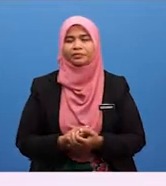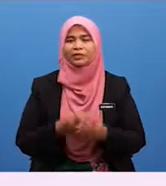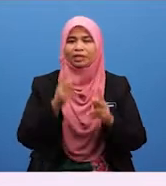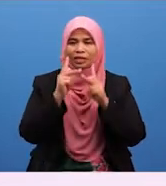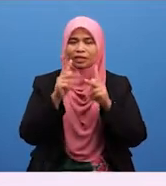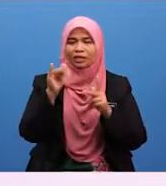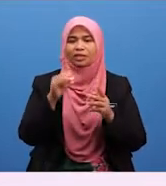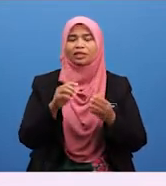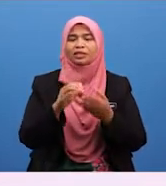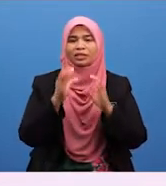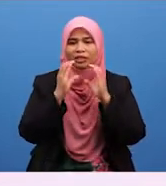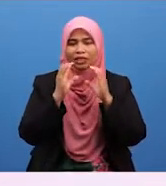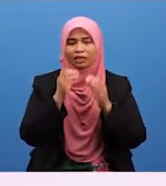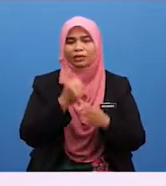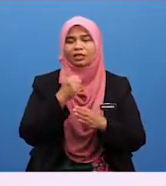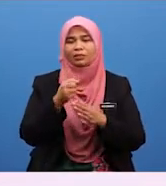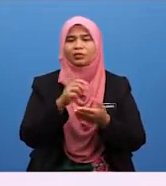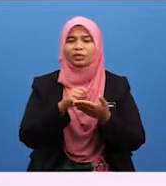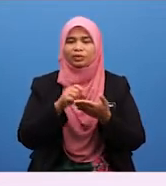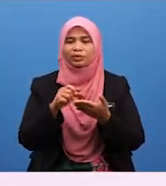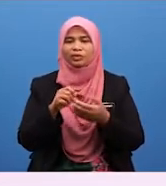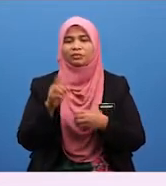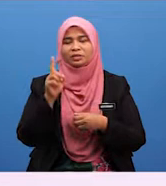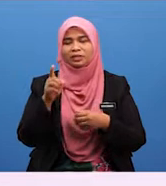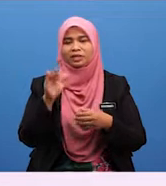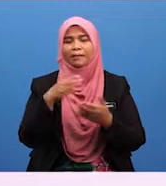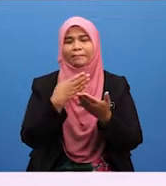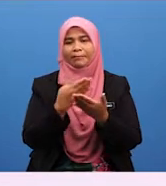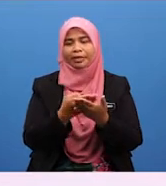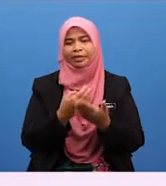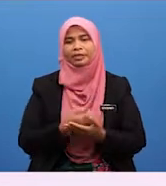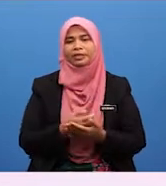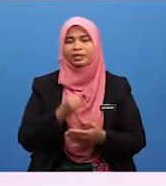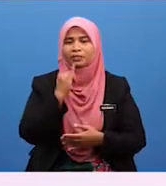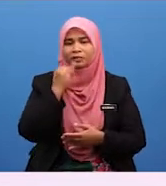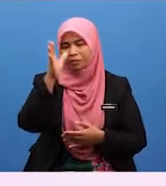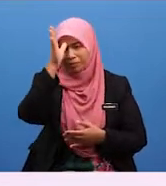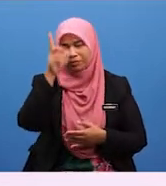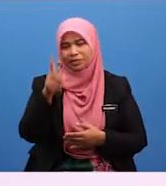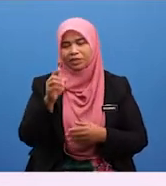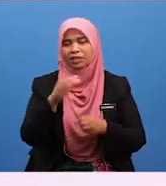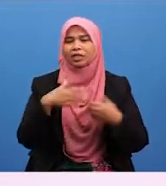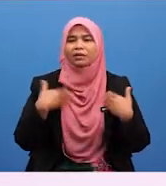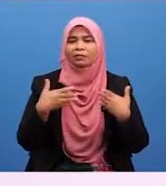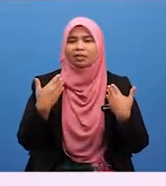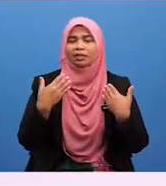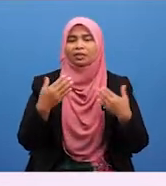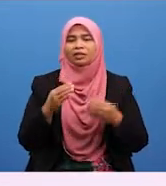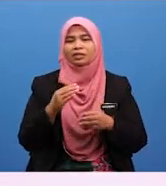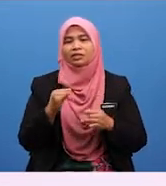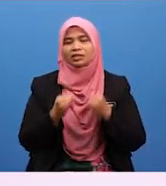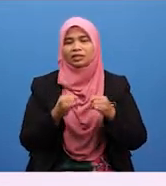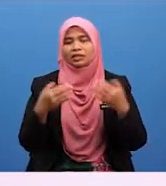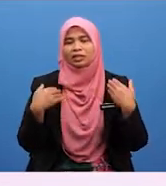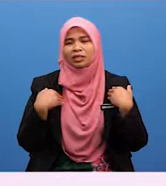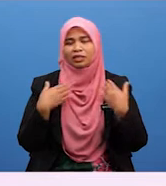ditulis adalah kata-kata yang baik dan memberi manfaat. Ibu bapa pasti gembira memiliki anak-anak